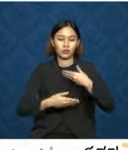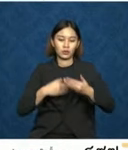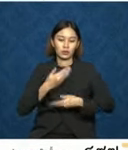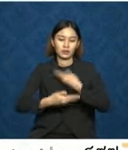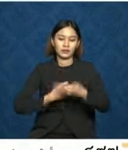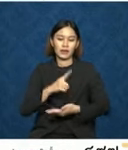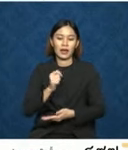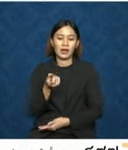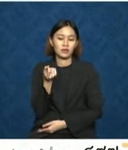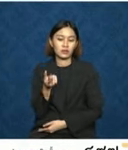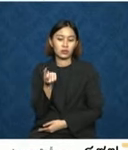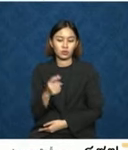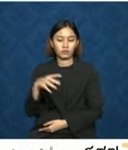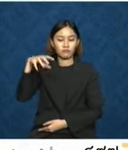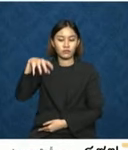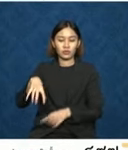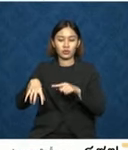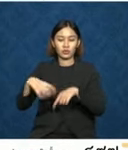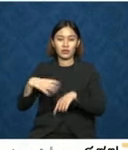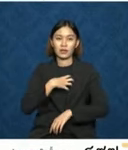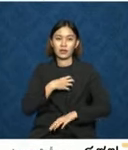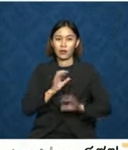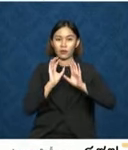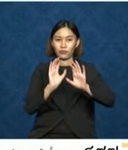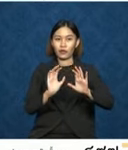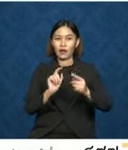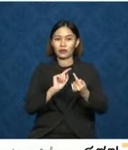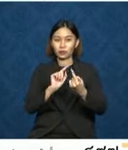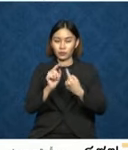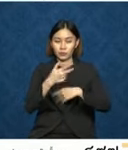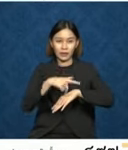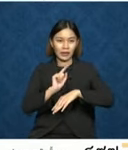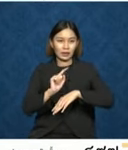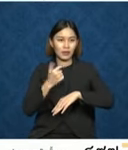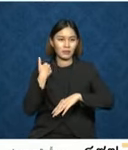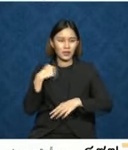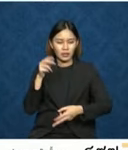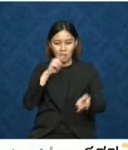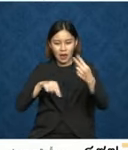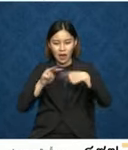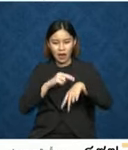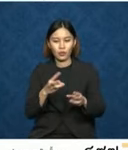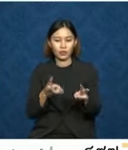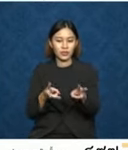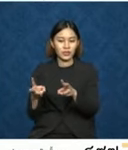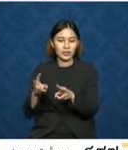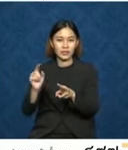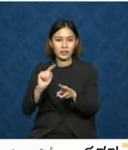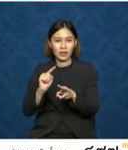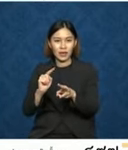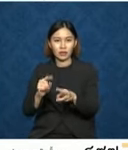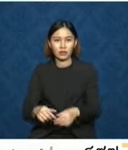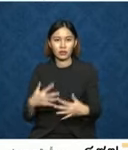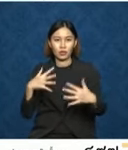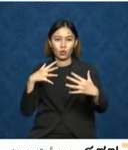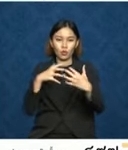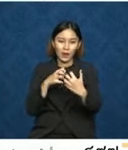ิวหนังตรงนี้อยากฝากกราบเรียนท่านประธานว่าควรจะหาวิธีที่ทำให้ลด